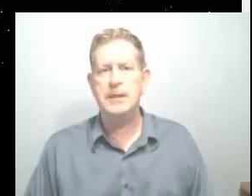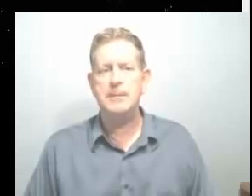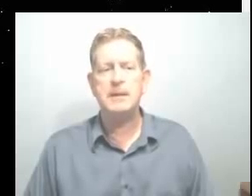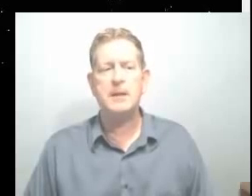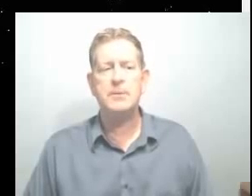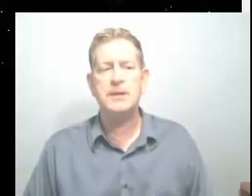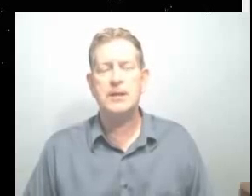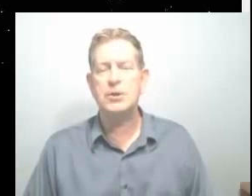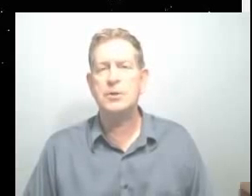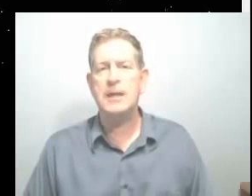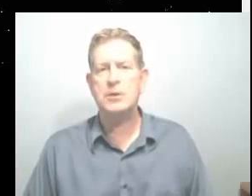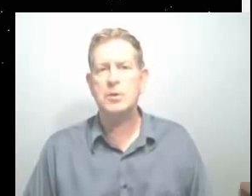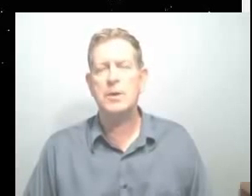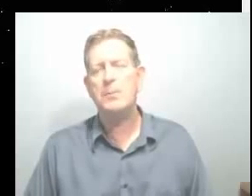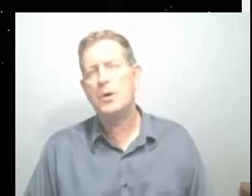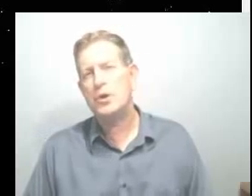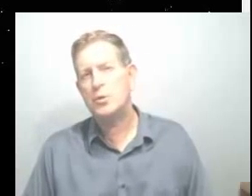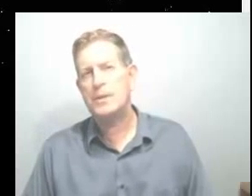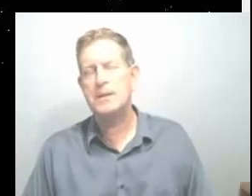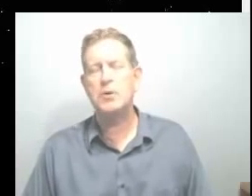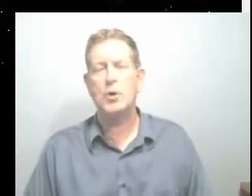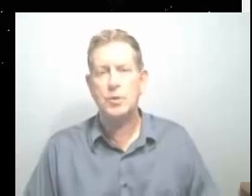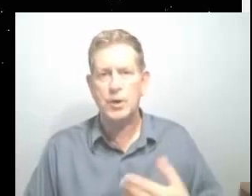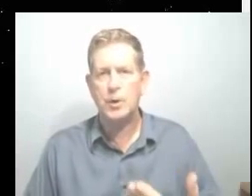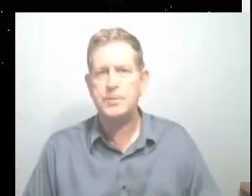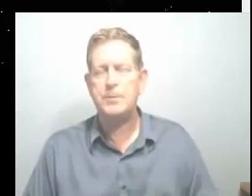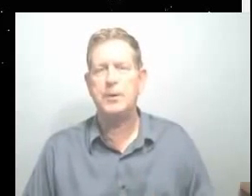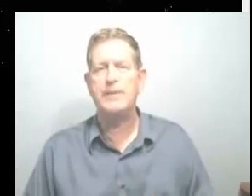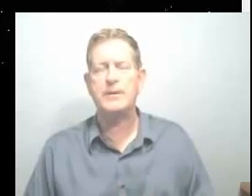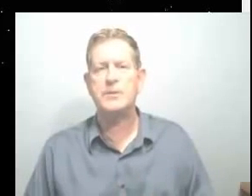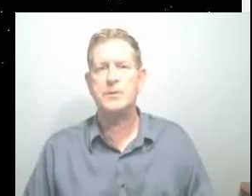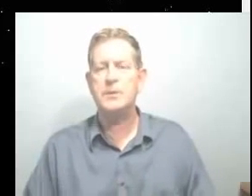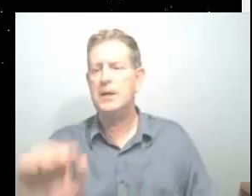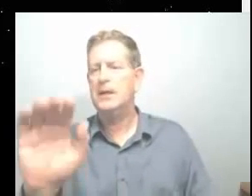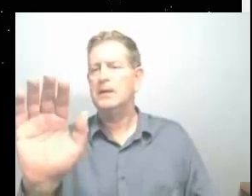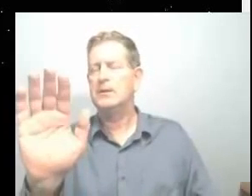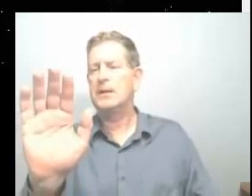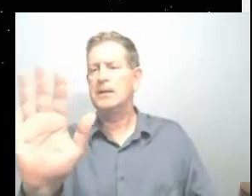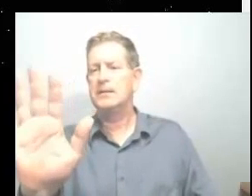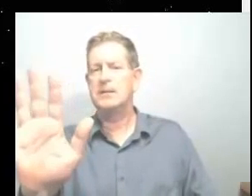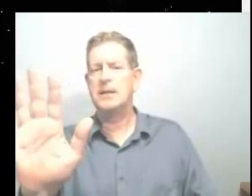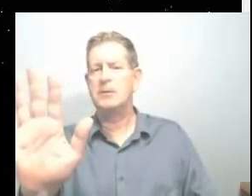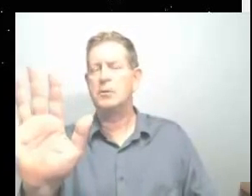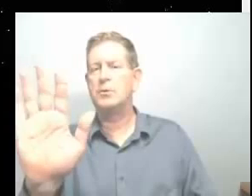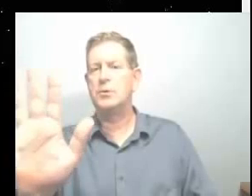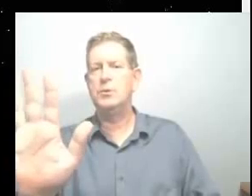le lit, mais comme il s'agit d'une question, et moi j'ai choisi, j'ai opté pour l'inversion,